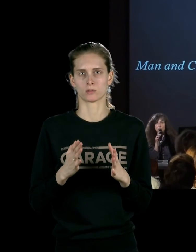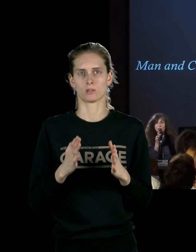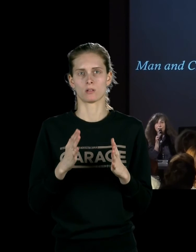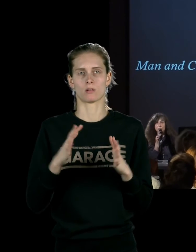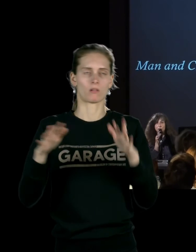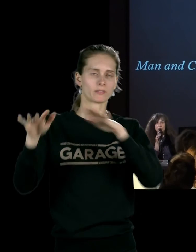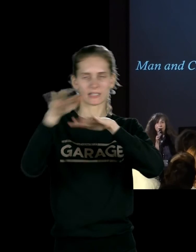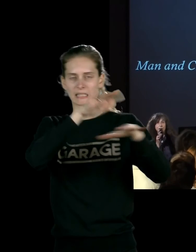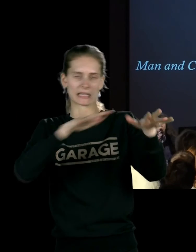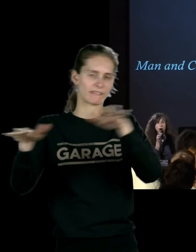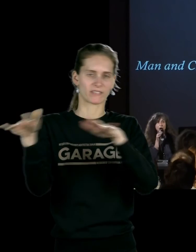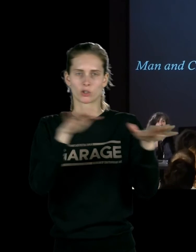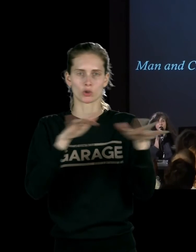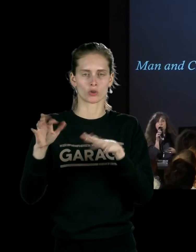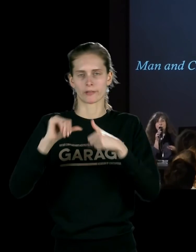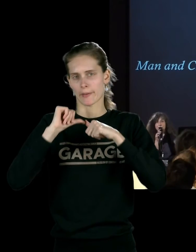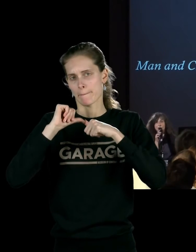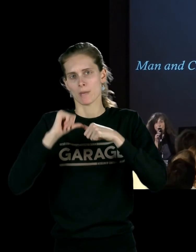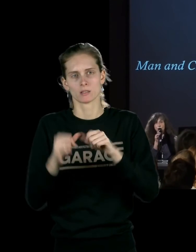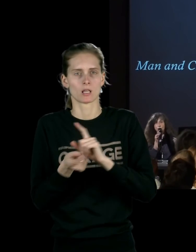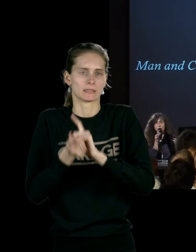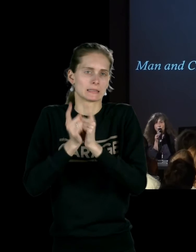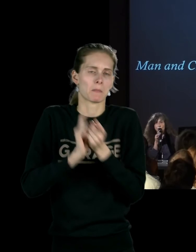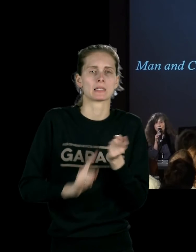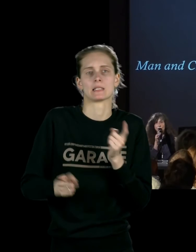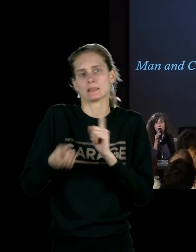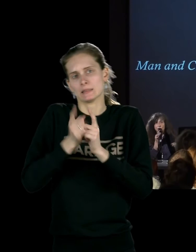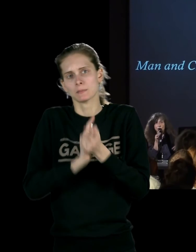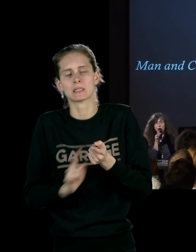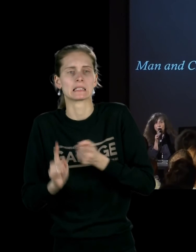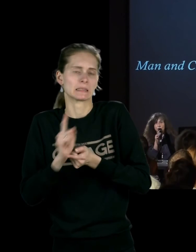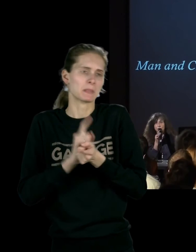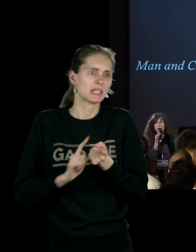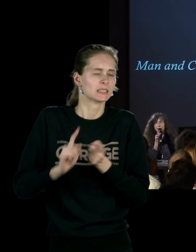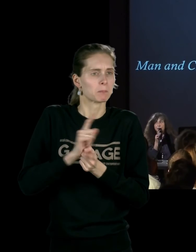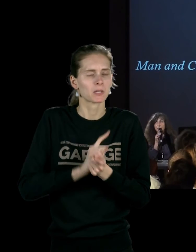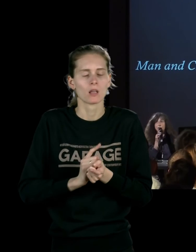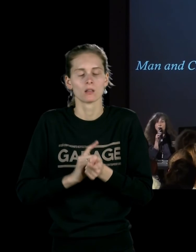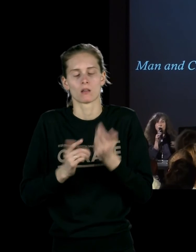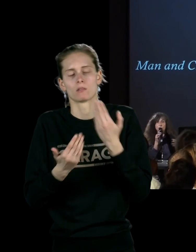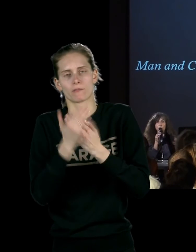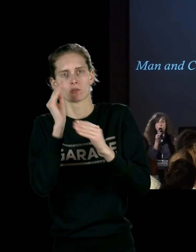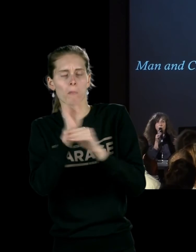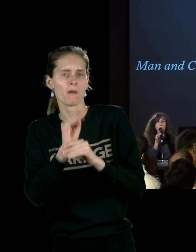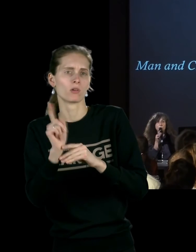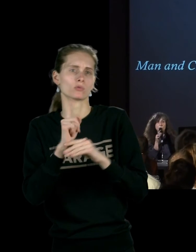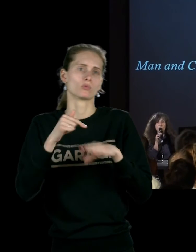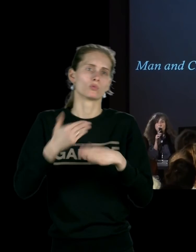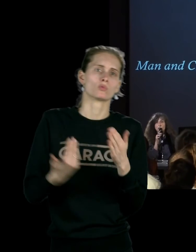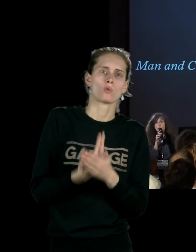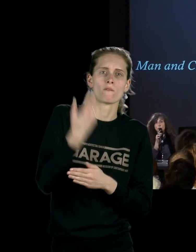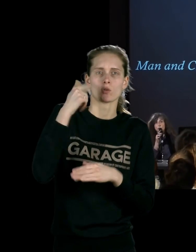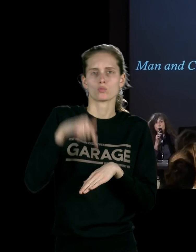постоянном изменении, в постоянных мутациях, где каждое новое ощущение, каждое новое желание, каждый новый